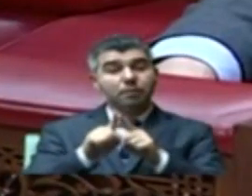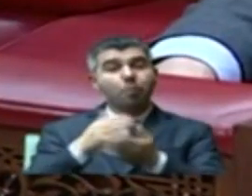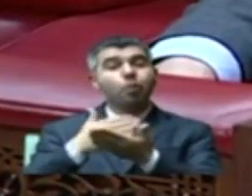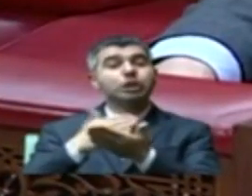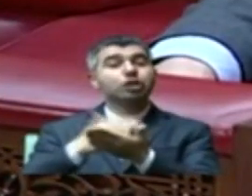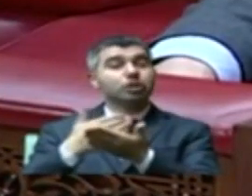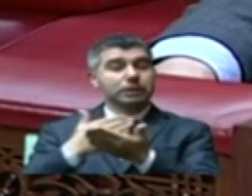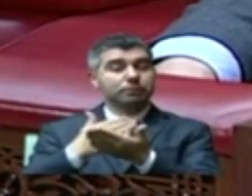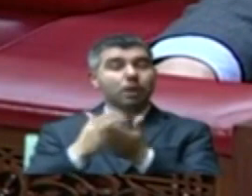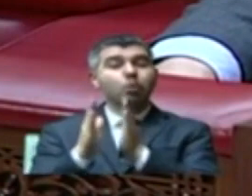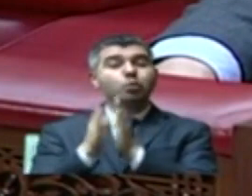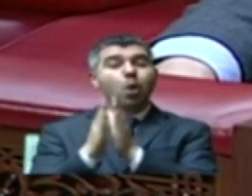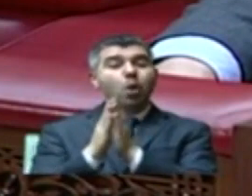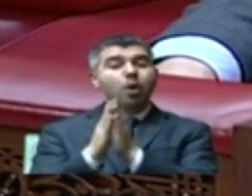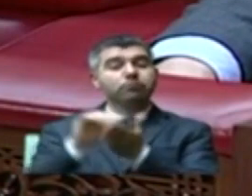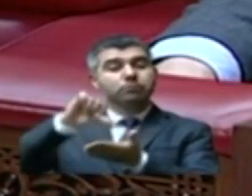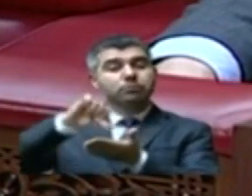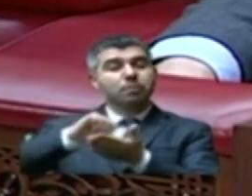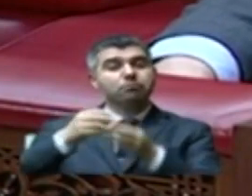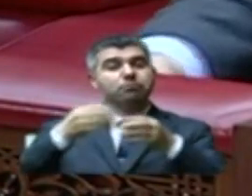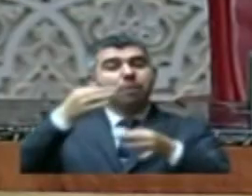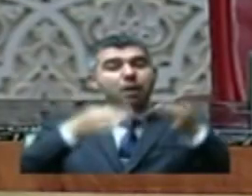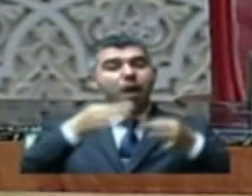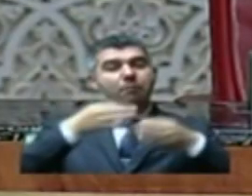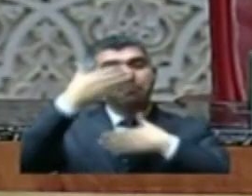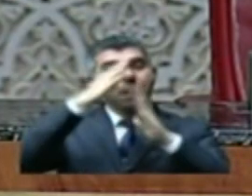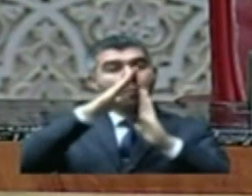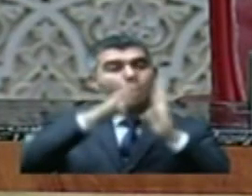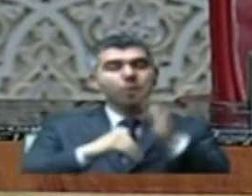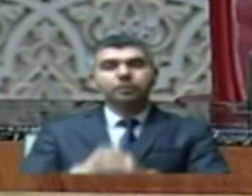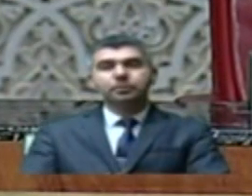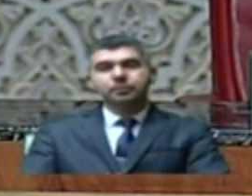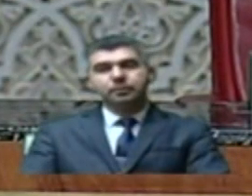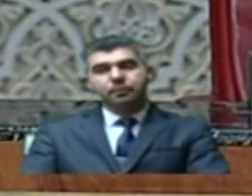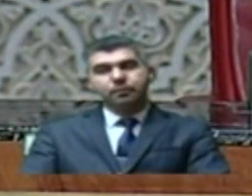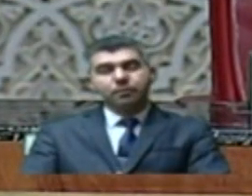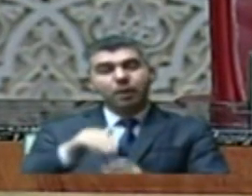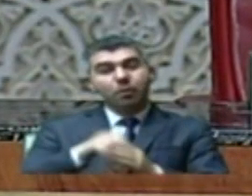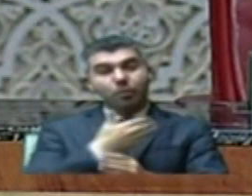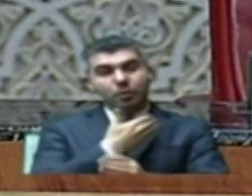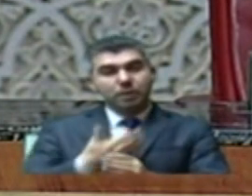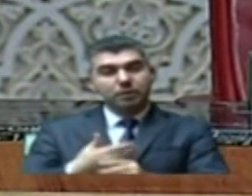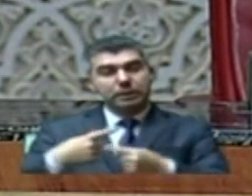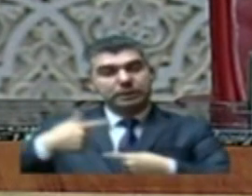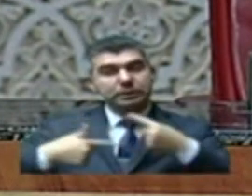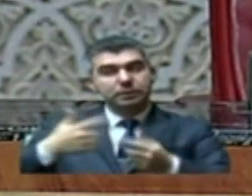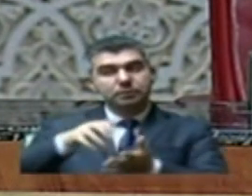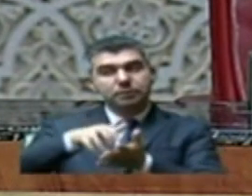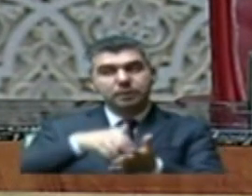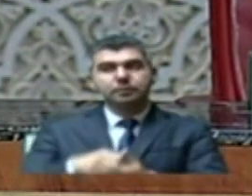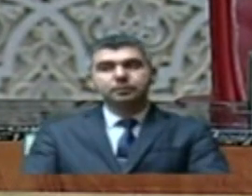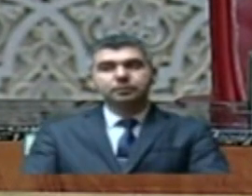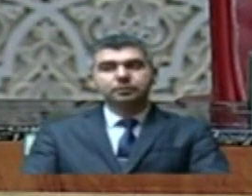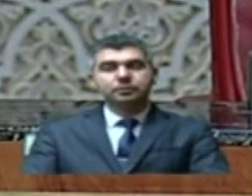للأمازيغية في المحاكم المغربية. الكلمة لحس هذا المستشارين من فريق الأسرة والمعاصرة لتقديم